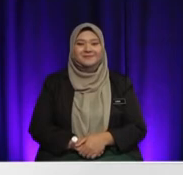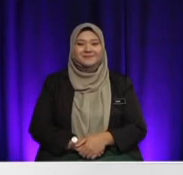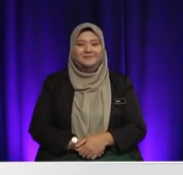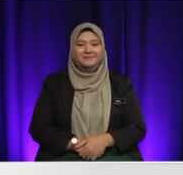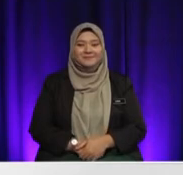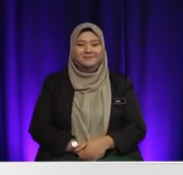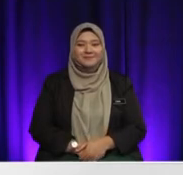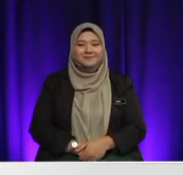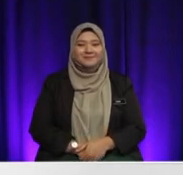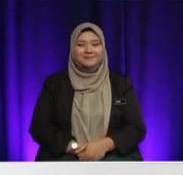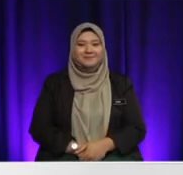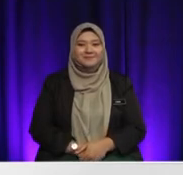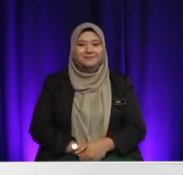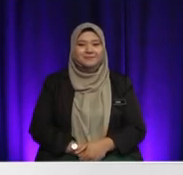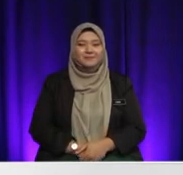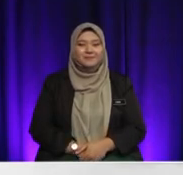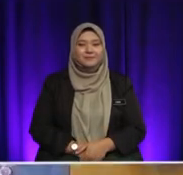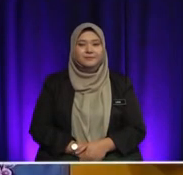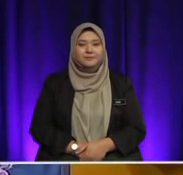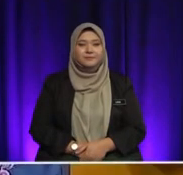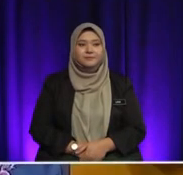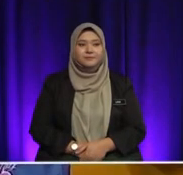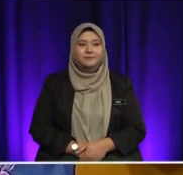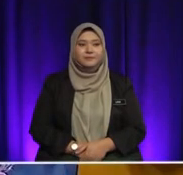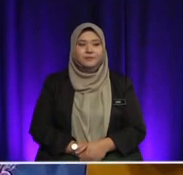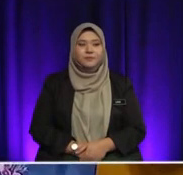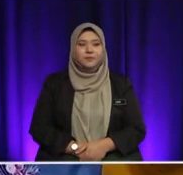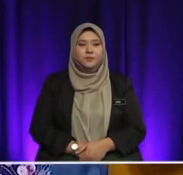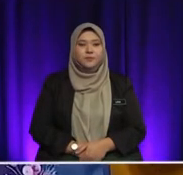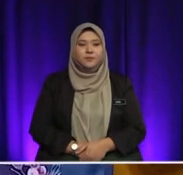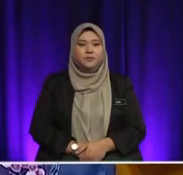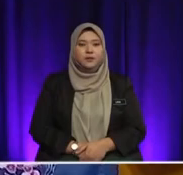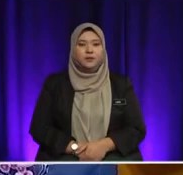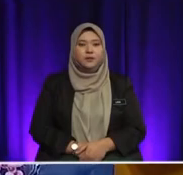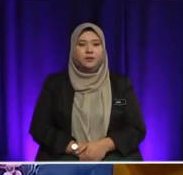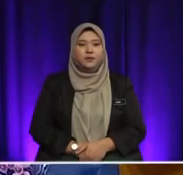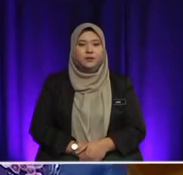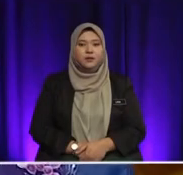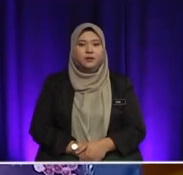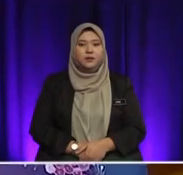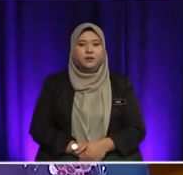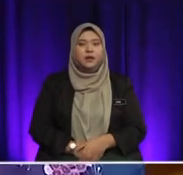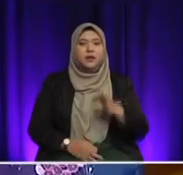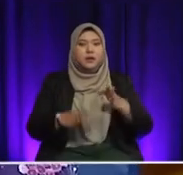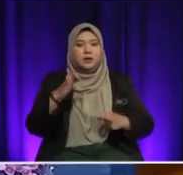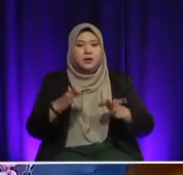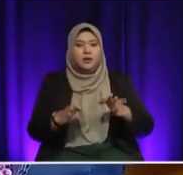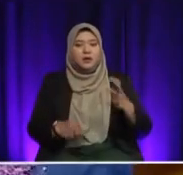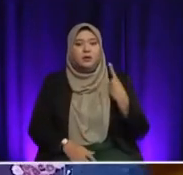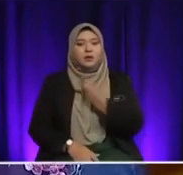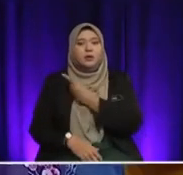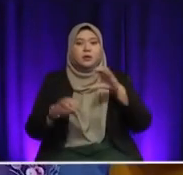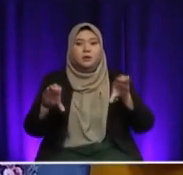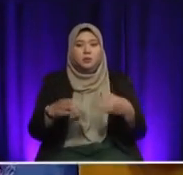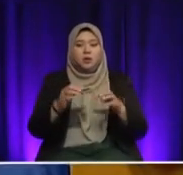Okey, ini selalu saya tekankan semasa kita menjalankan amali, cara-cara untuk menggunakan penimbang digital. Okey,